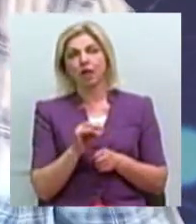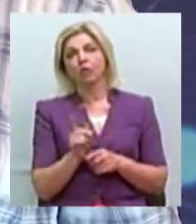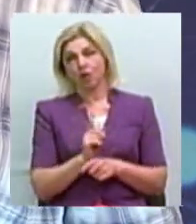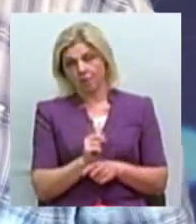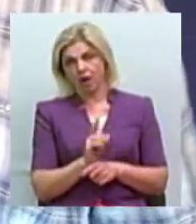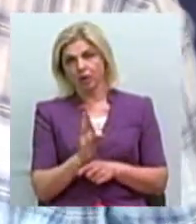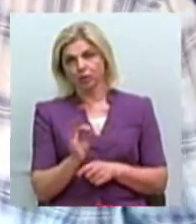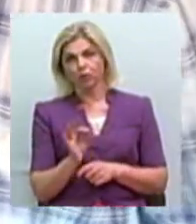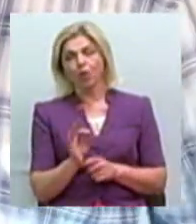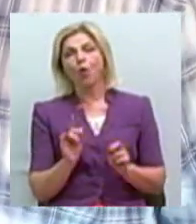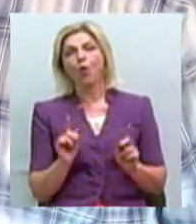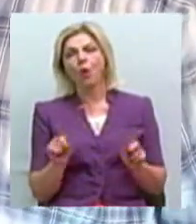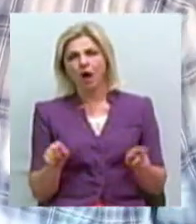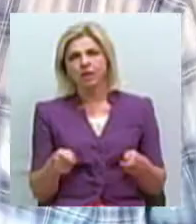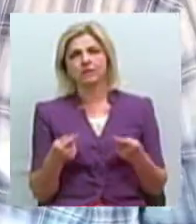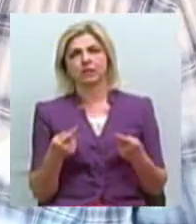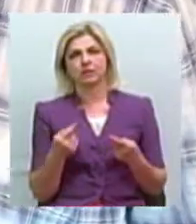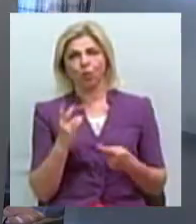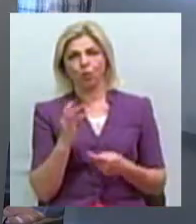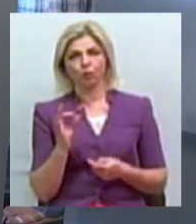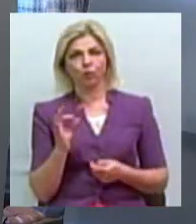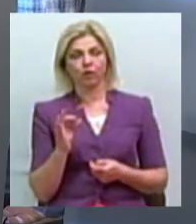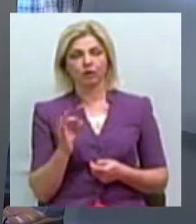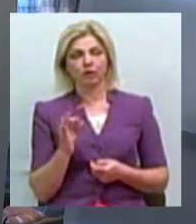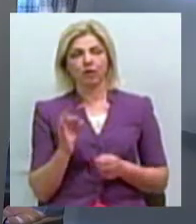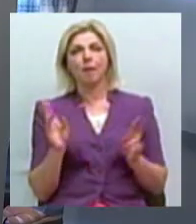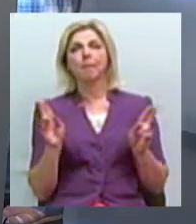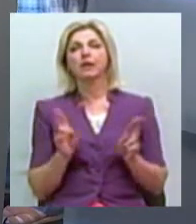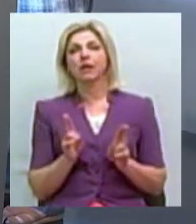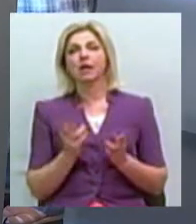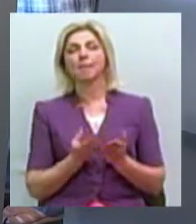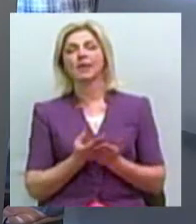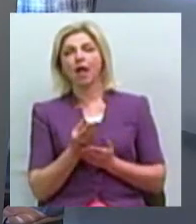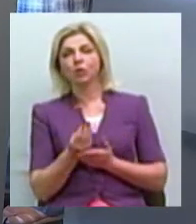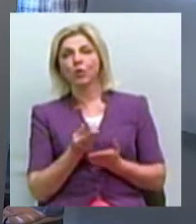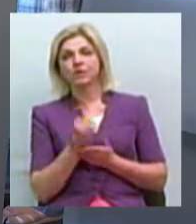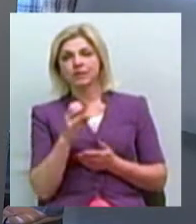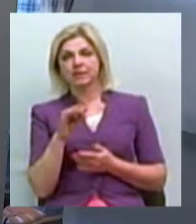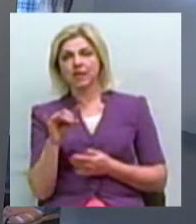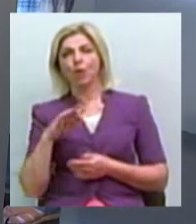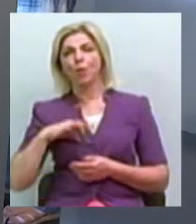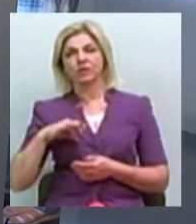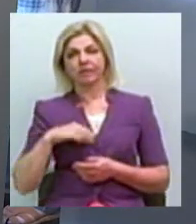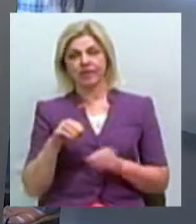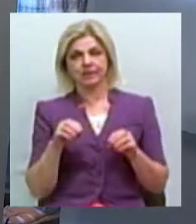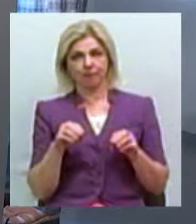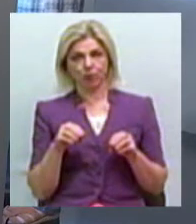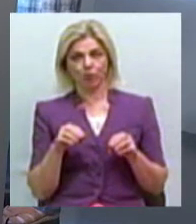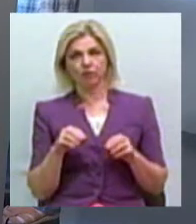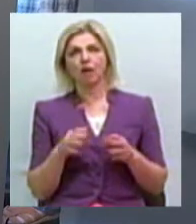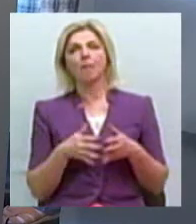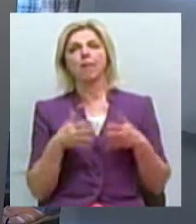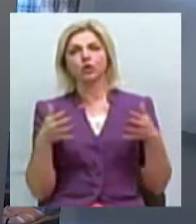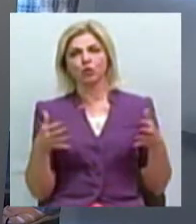нормально организационно принцип платности пользования землей. Значит, большое